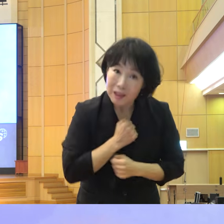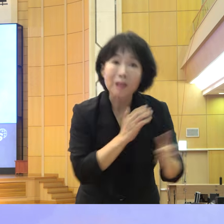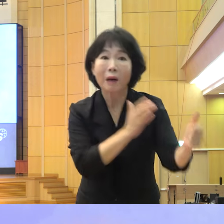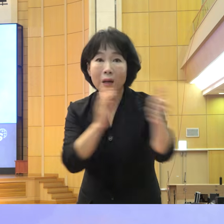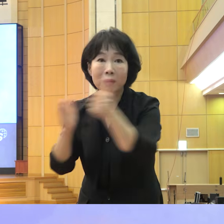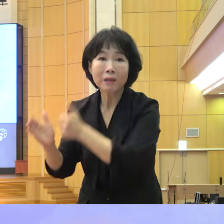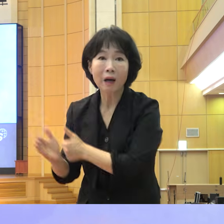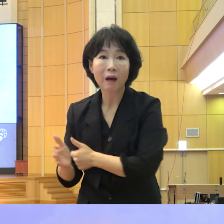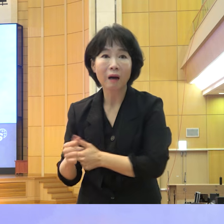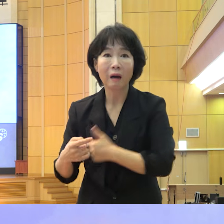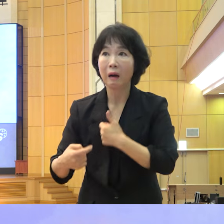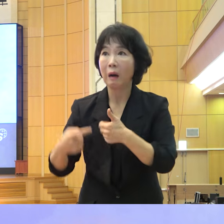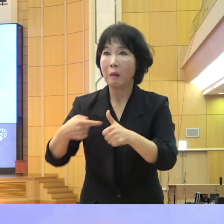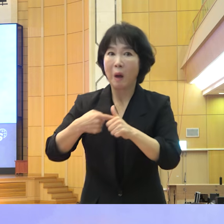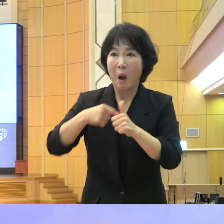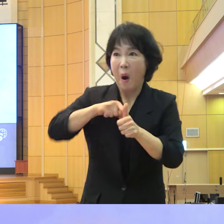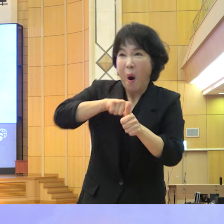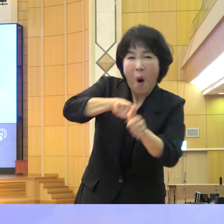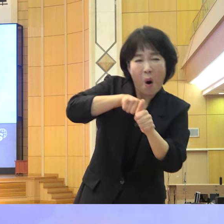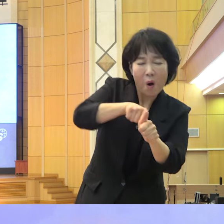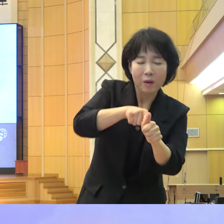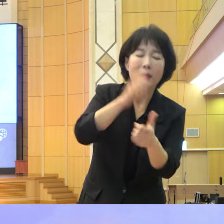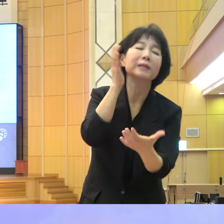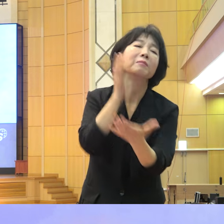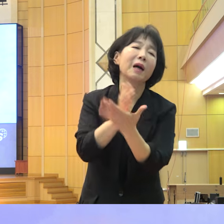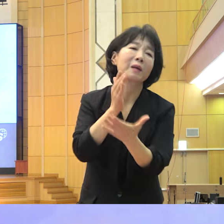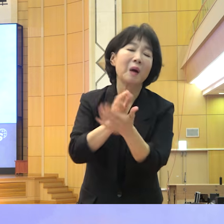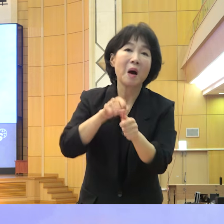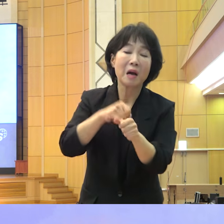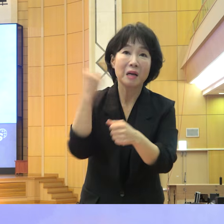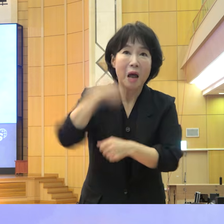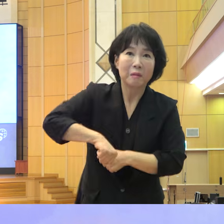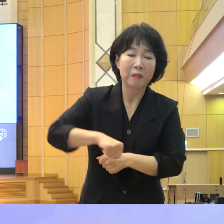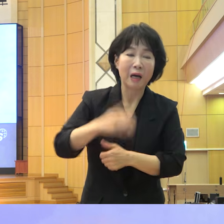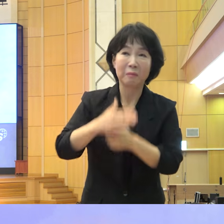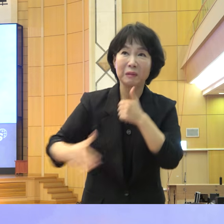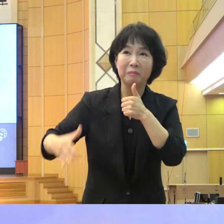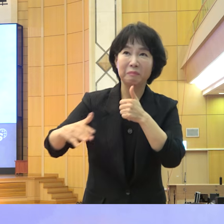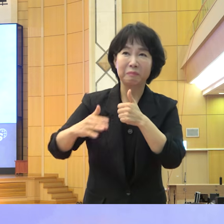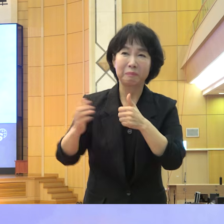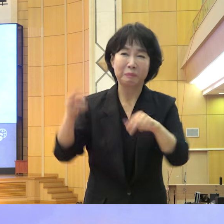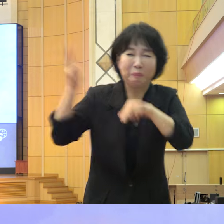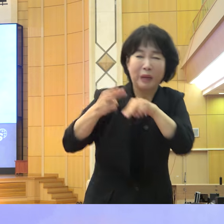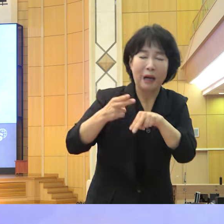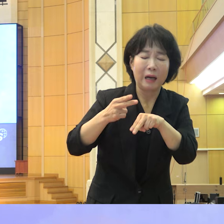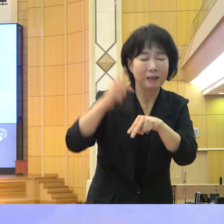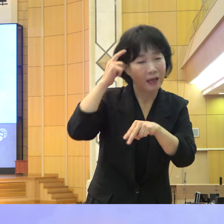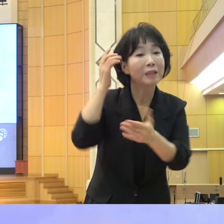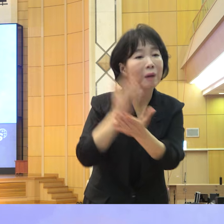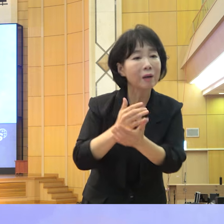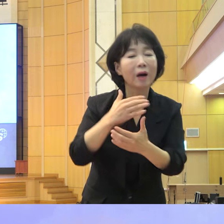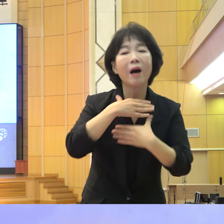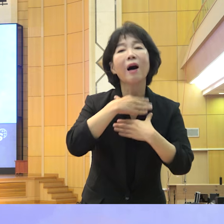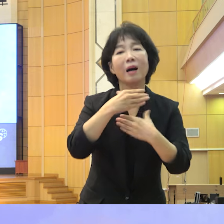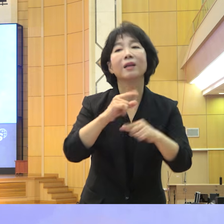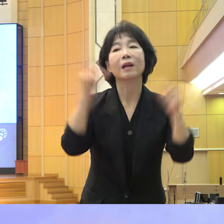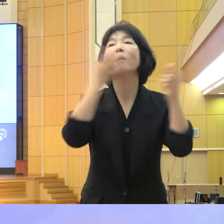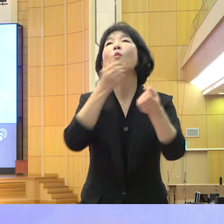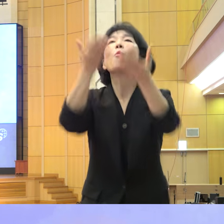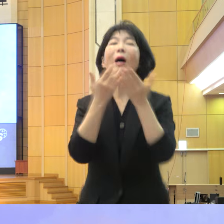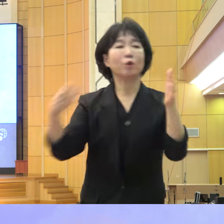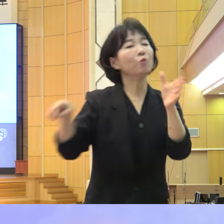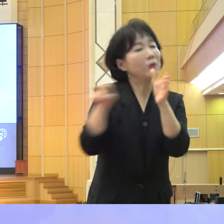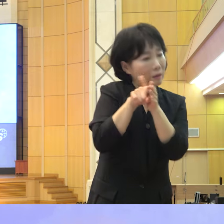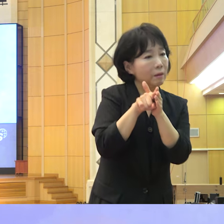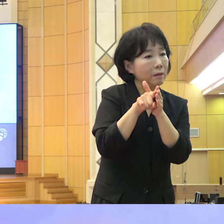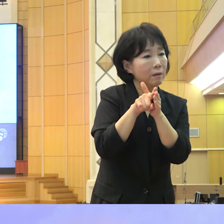안 지키면 얻어 터지지 길에서 하지 말고 내가 안식일을 지킴으로 하나의 축복해 준다고 했으니 축복받기